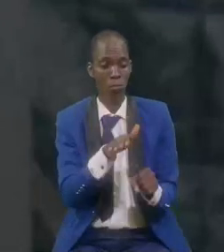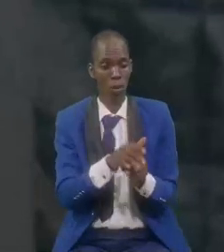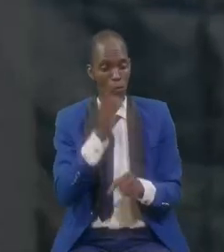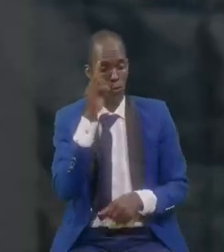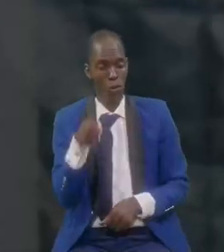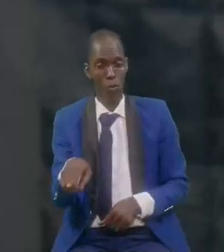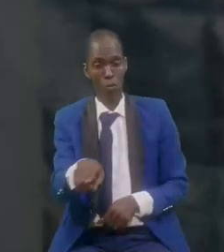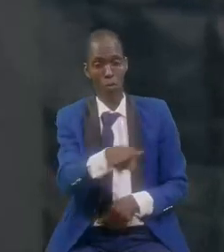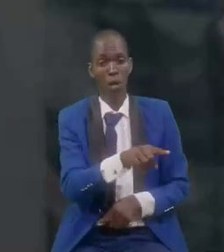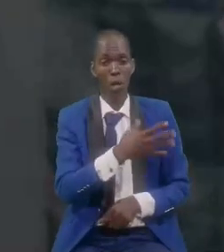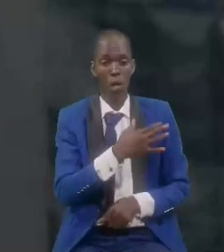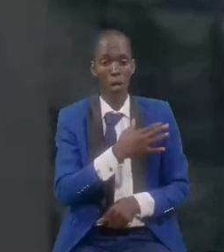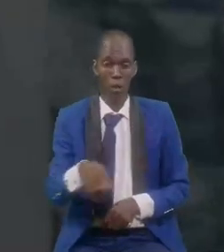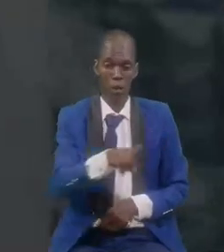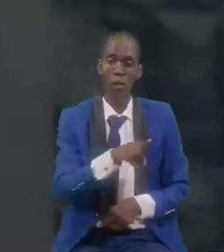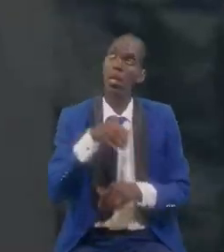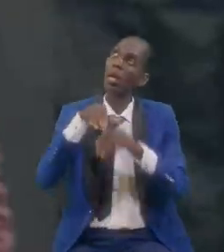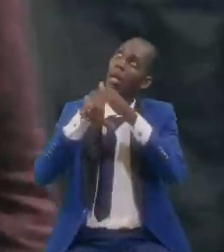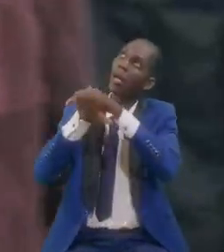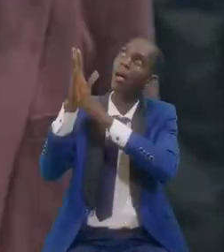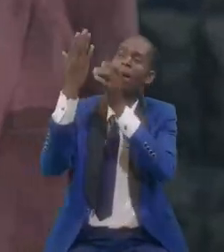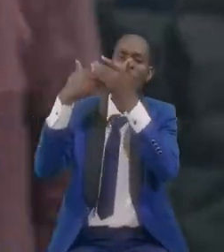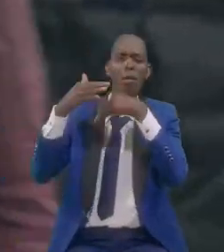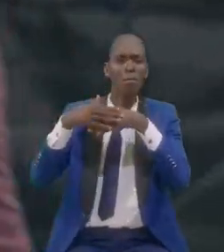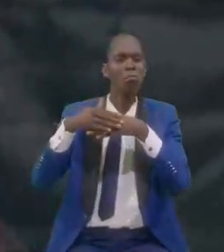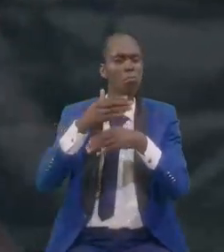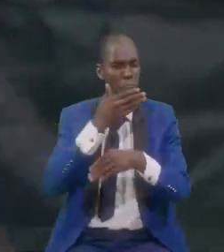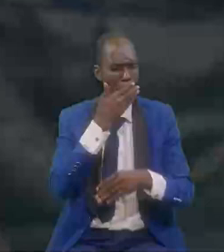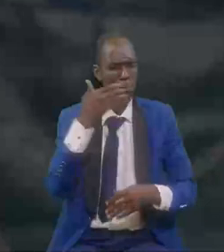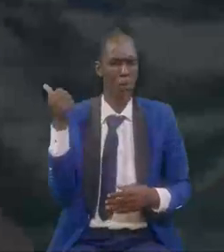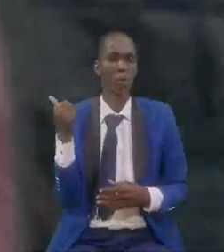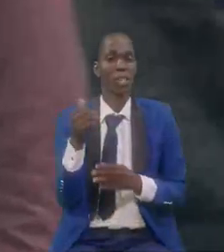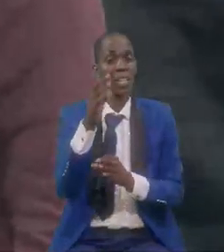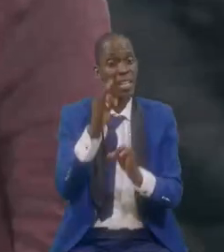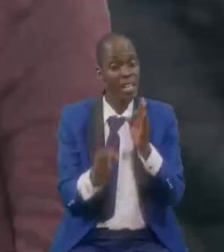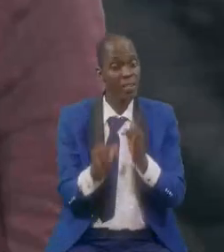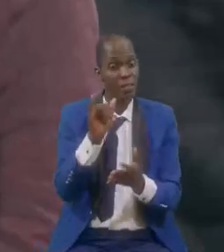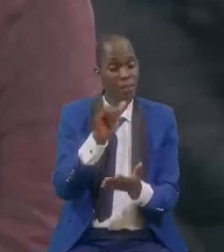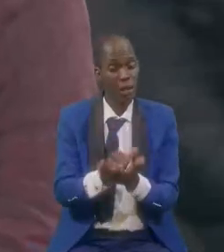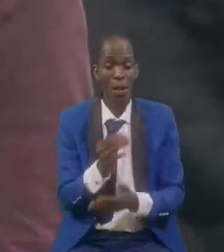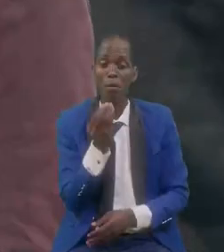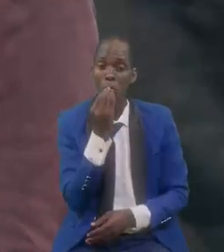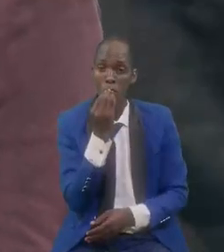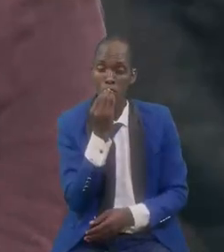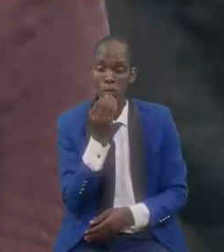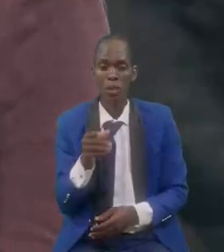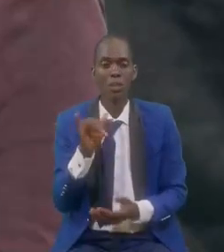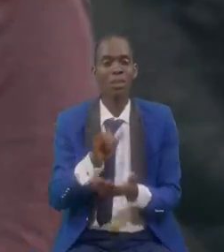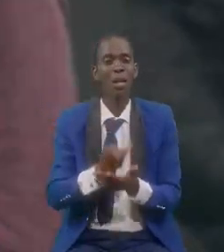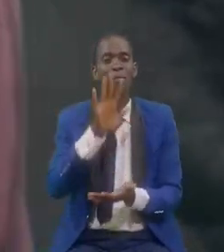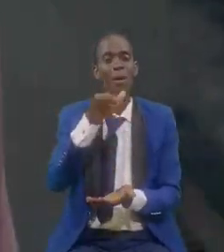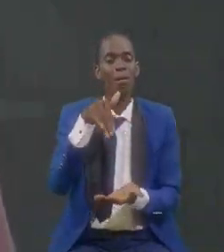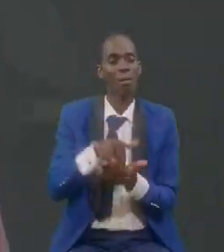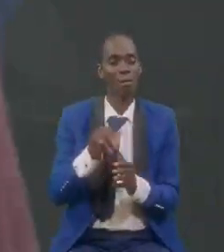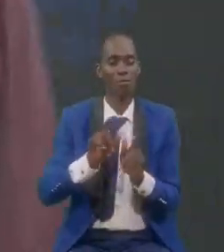soutenus et ils sont allés au ciel, oh, ce serait bon. Mais si cette nourriture qu'ils ont mangée, 5000 parmi